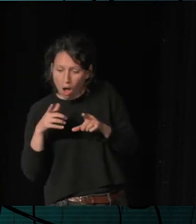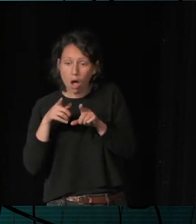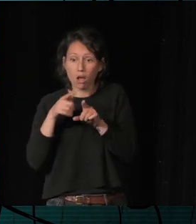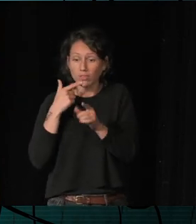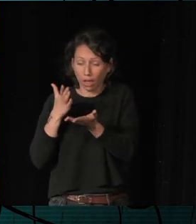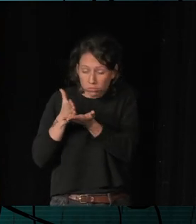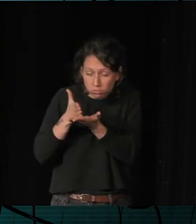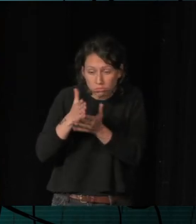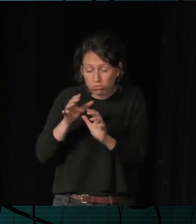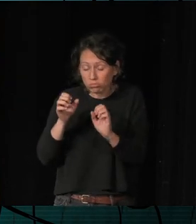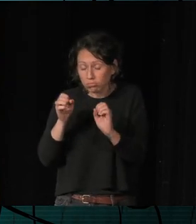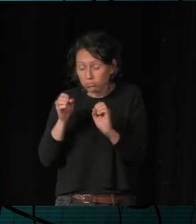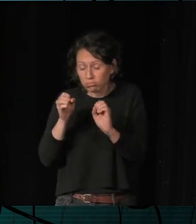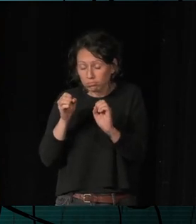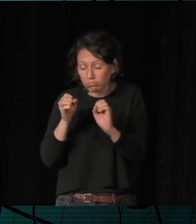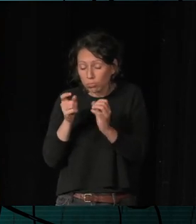et comment...